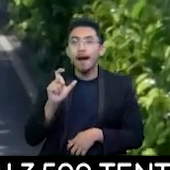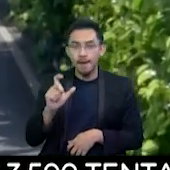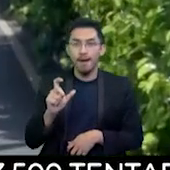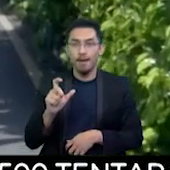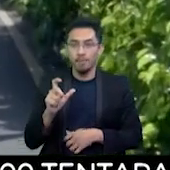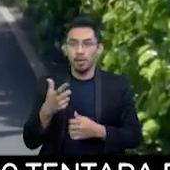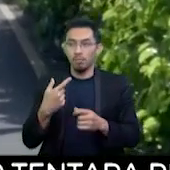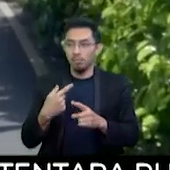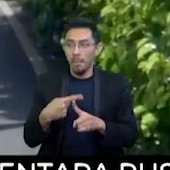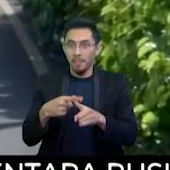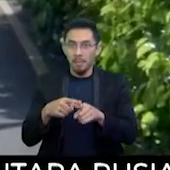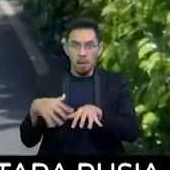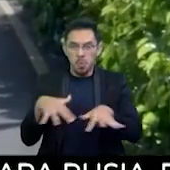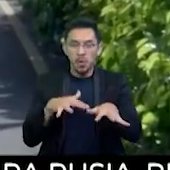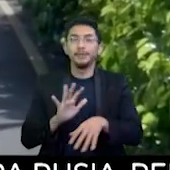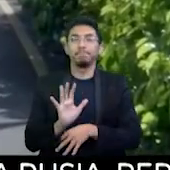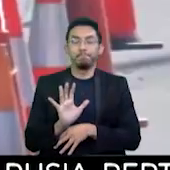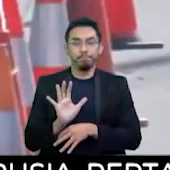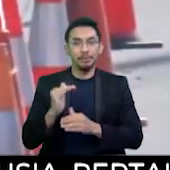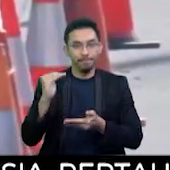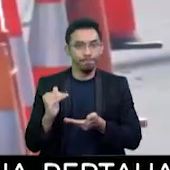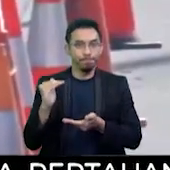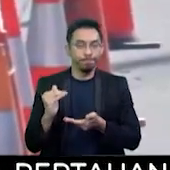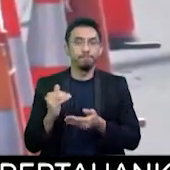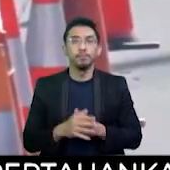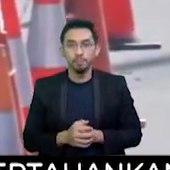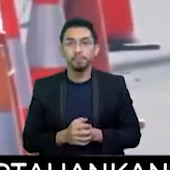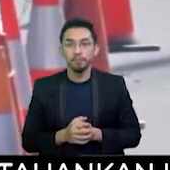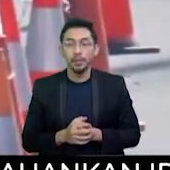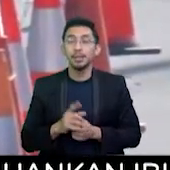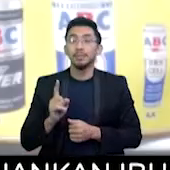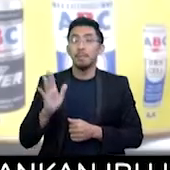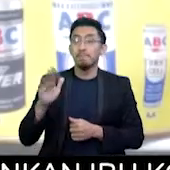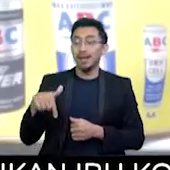mobilitas masyarakat karena mengingat bahwa masih pada masa PPKM